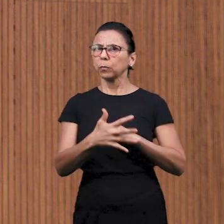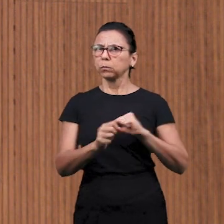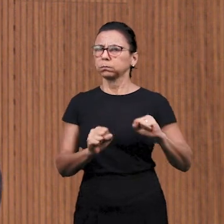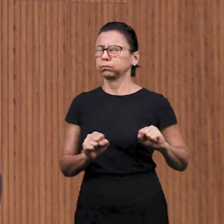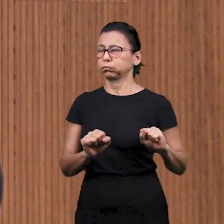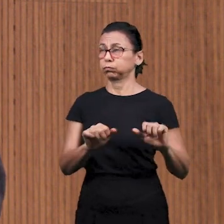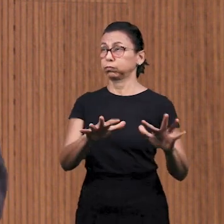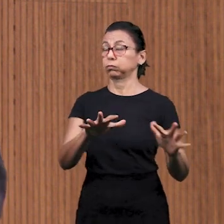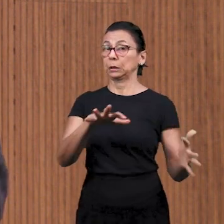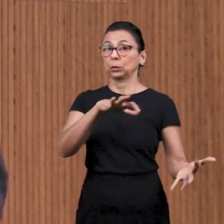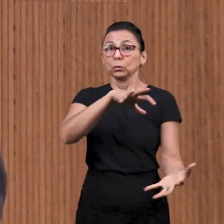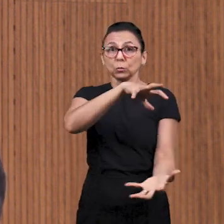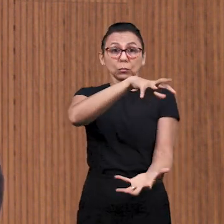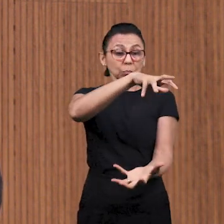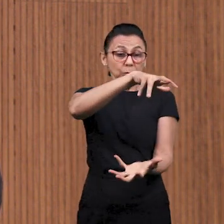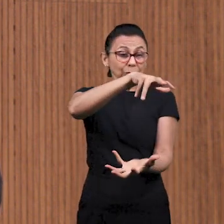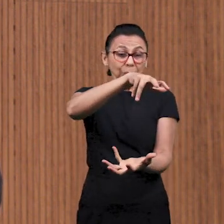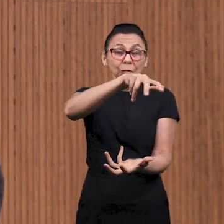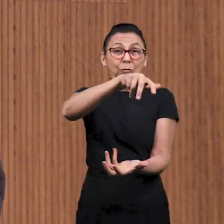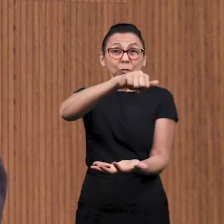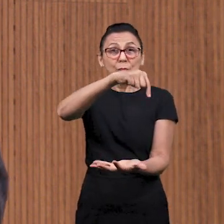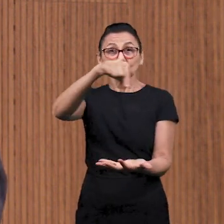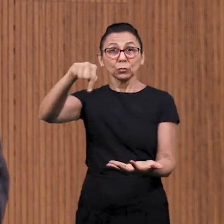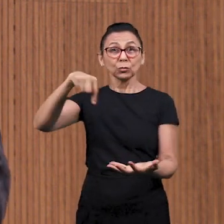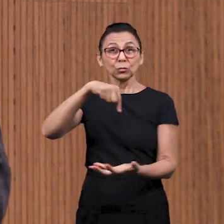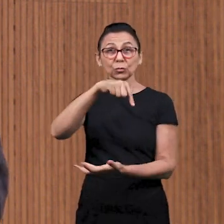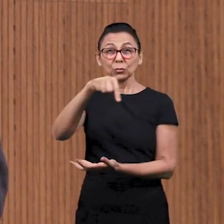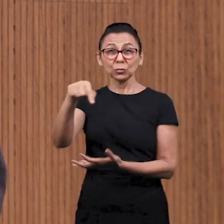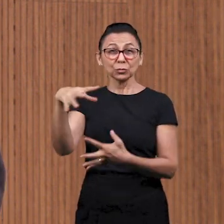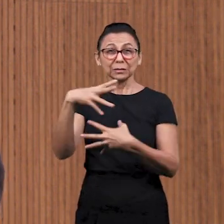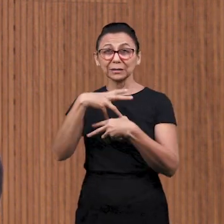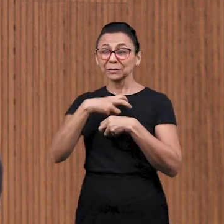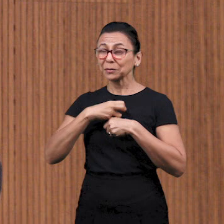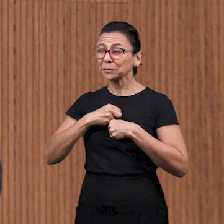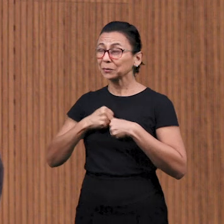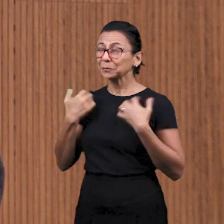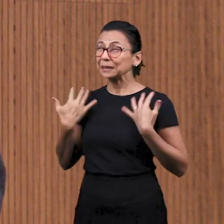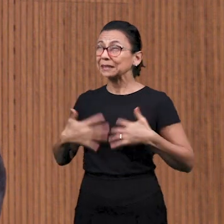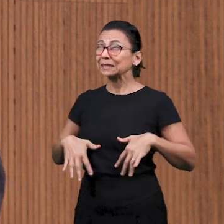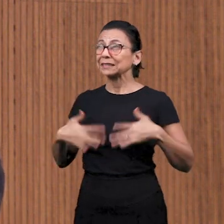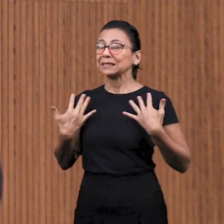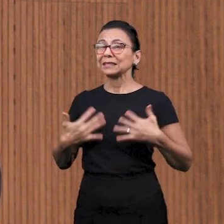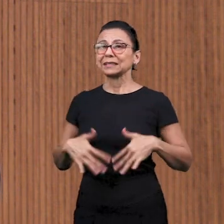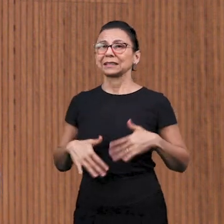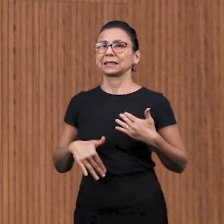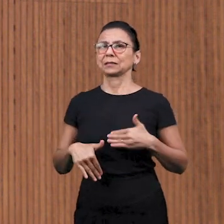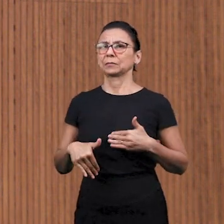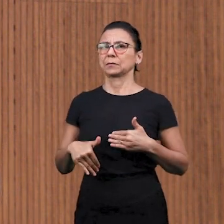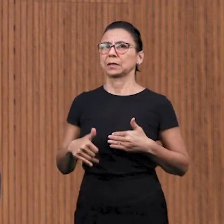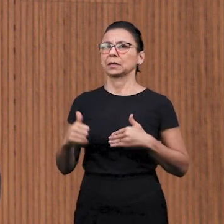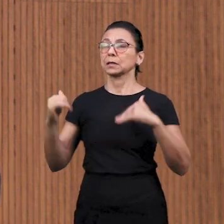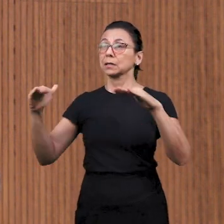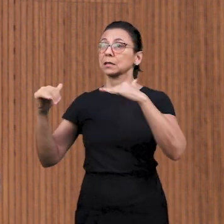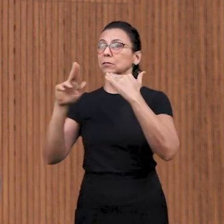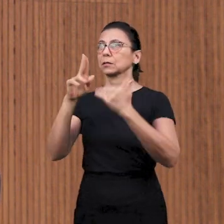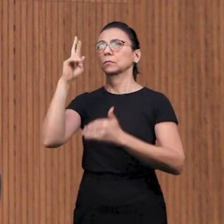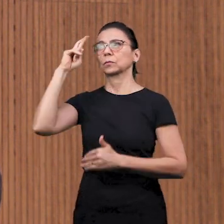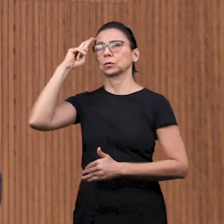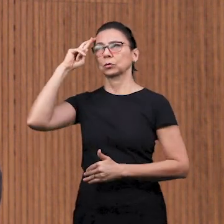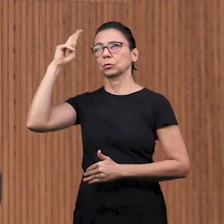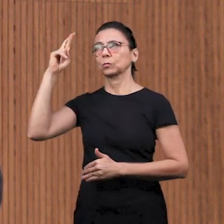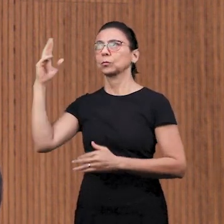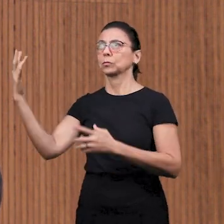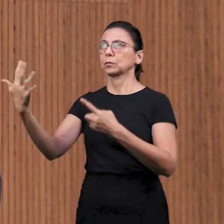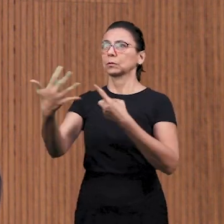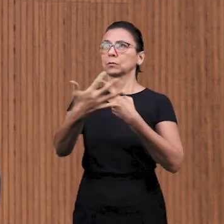в этот момент, когда весь мир живет в печали и в горести. Мы славим Твое имя,